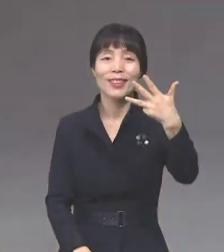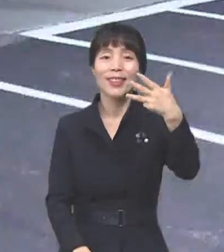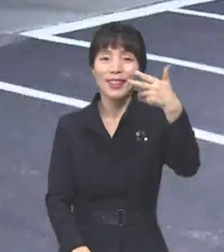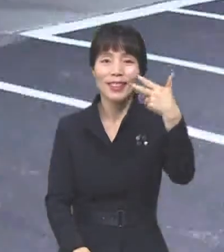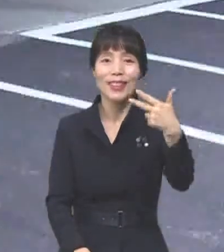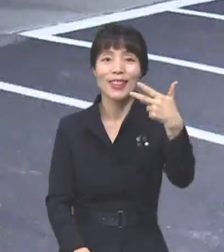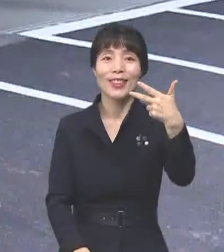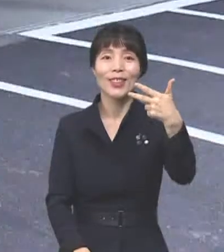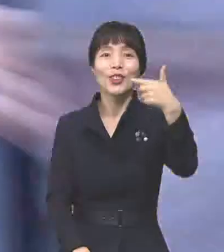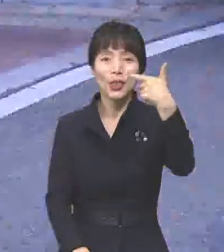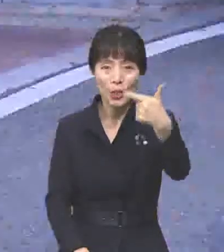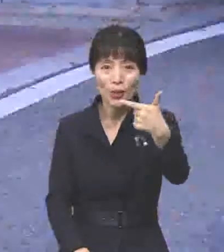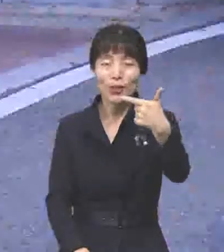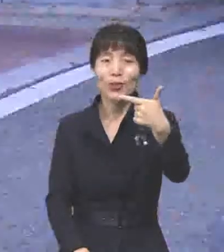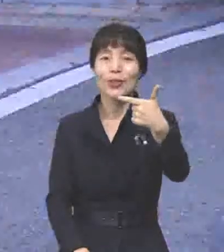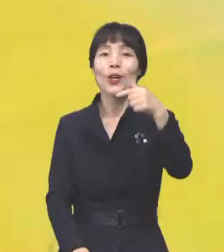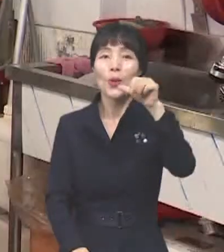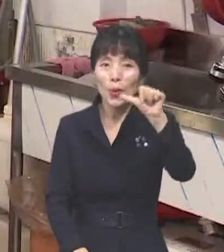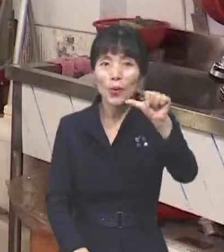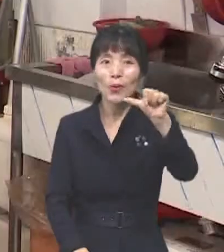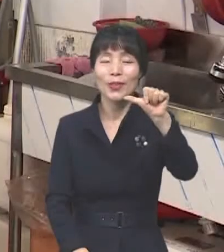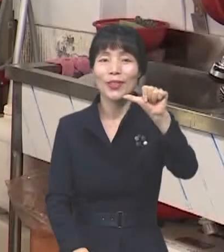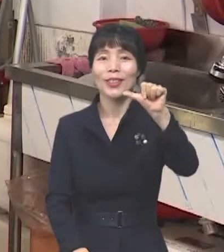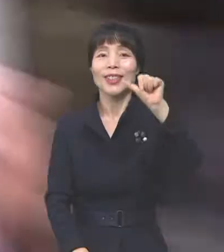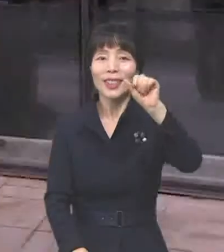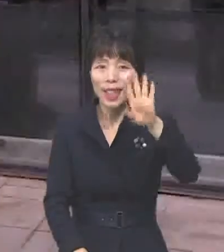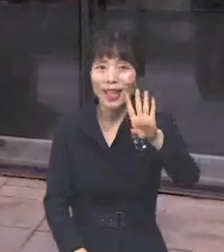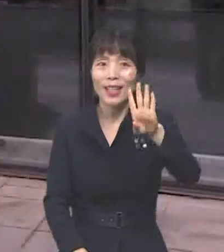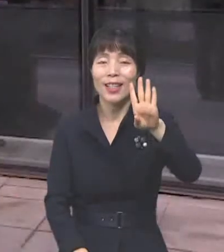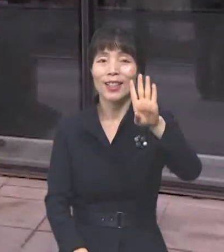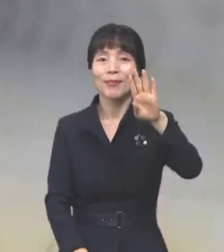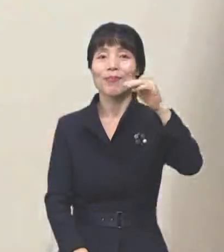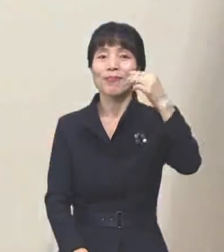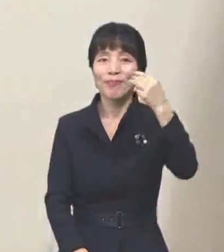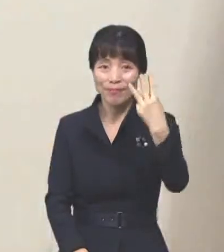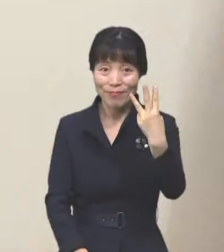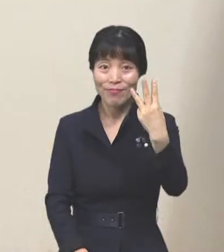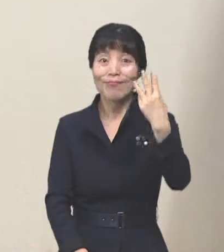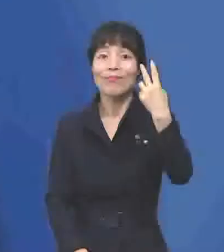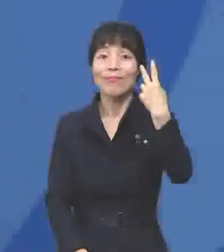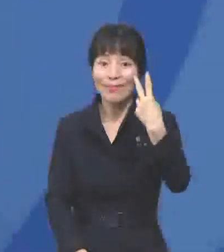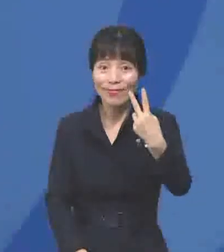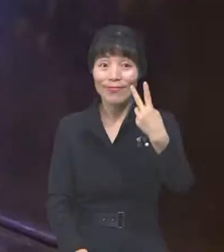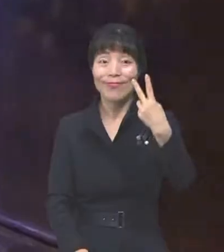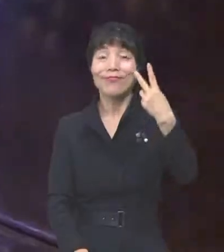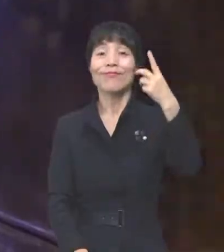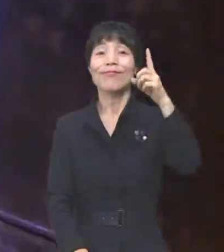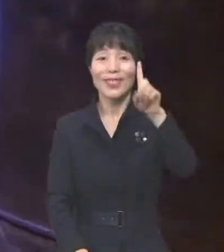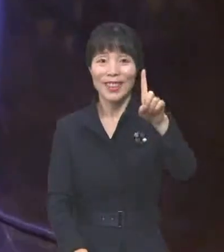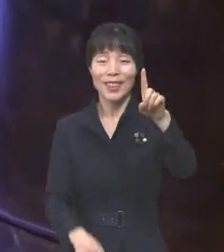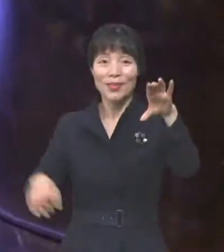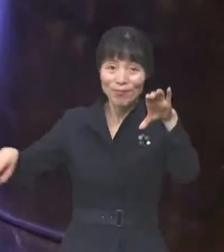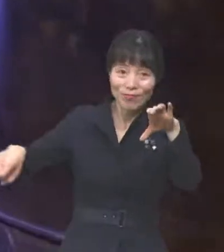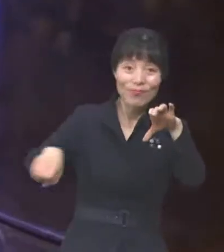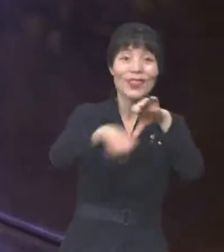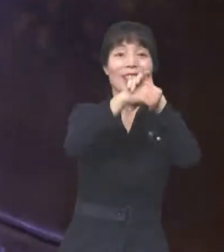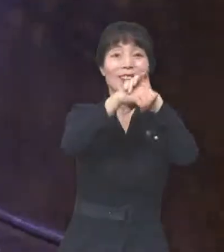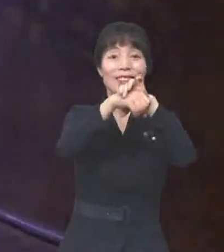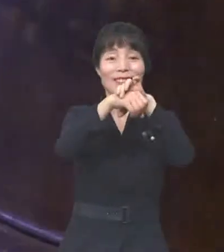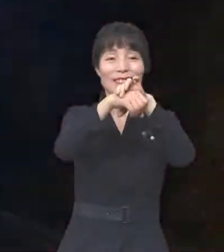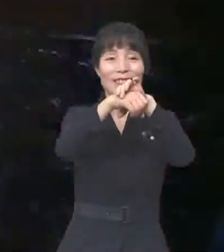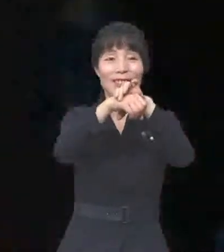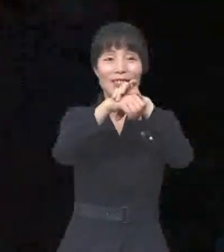7, 6, 5, 4, 3, 2, 1.